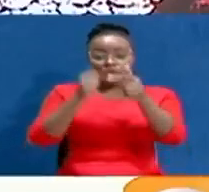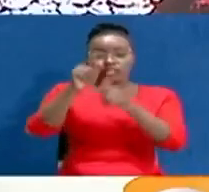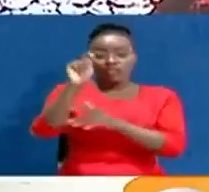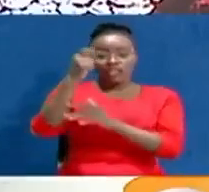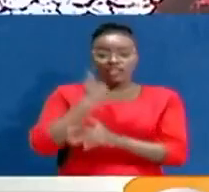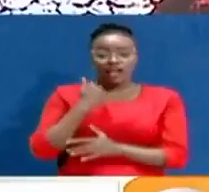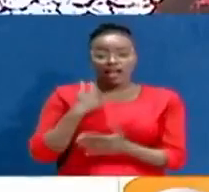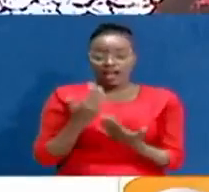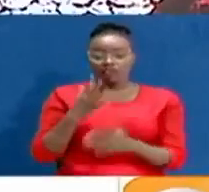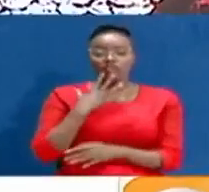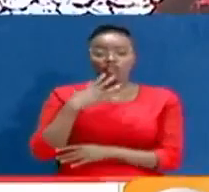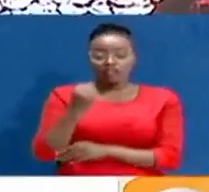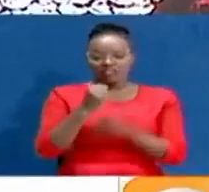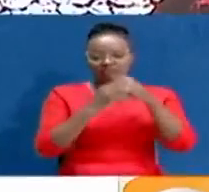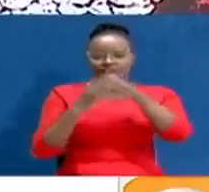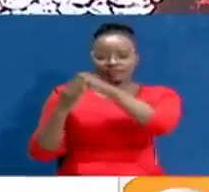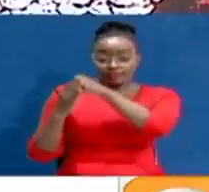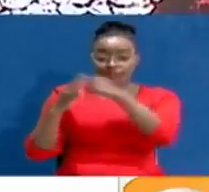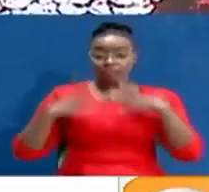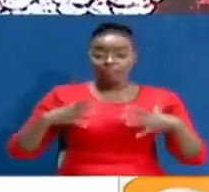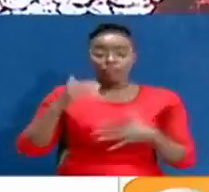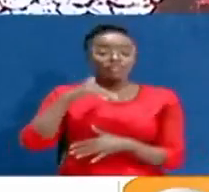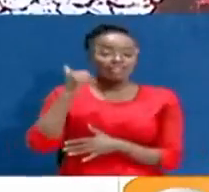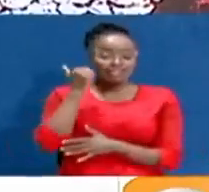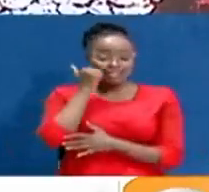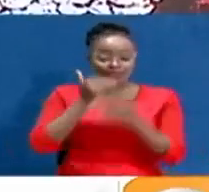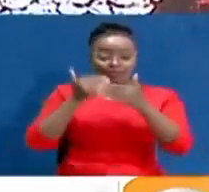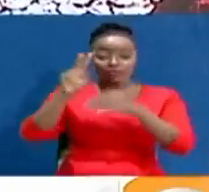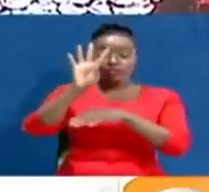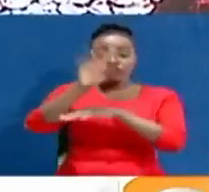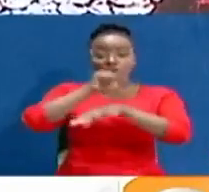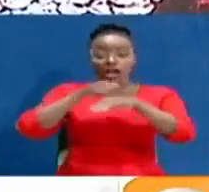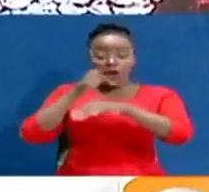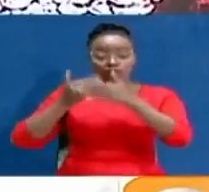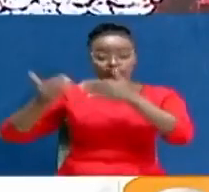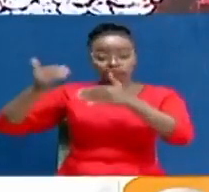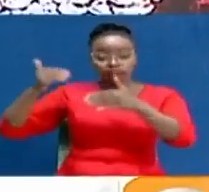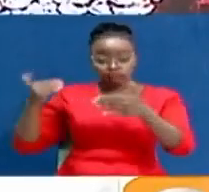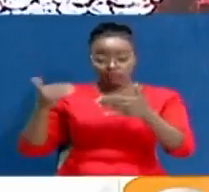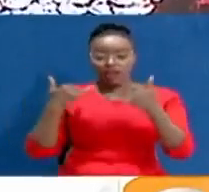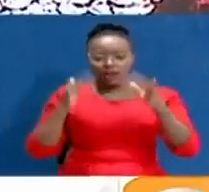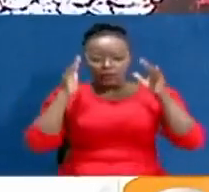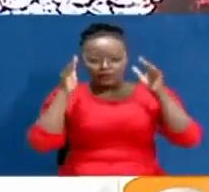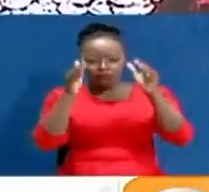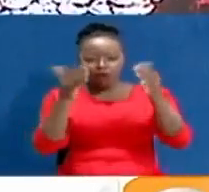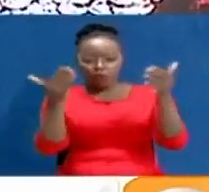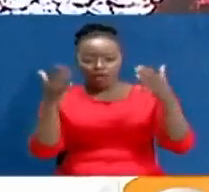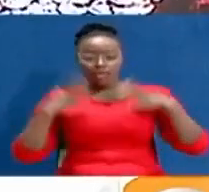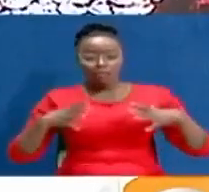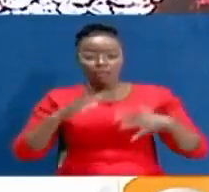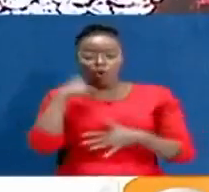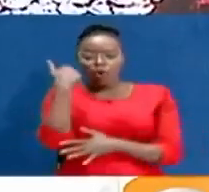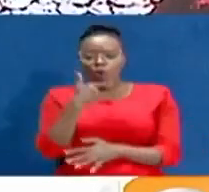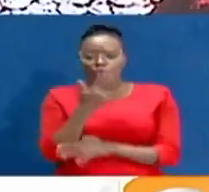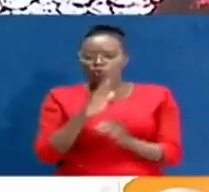Huku Kenya ikirekodi visa 569 vya korona nchini chini ya saa 24 zilizopita, darubini sasa imeelekezwa wakenya